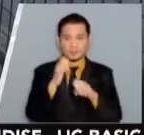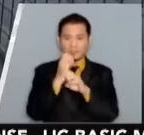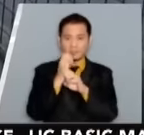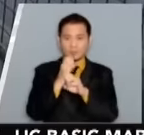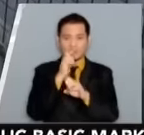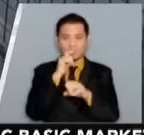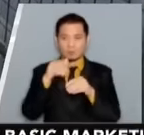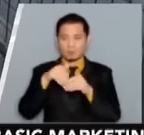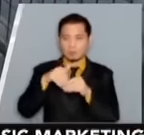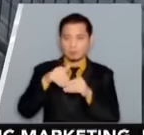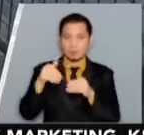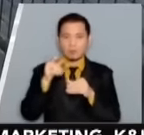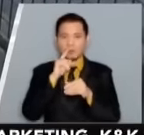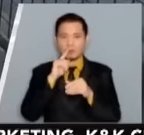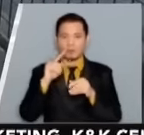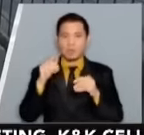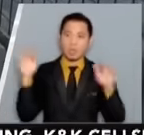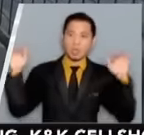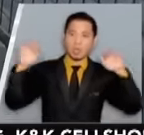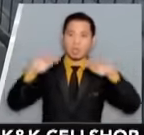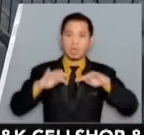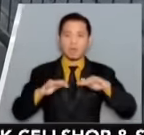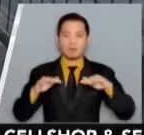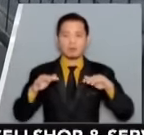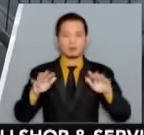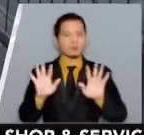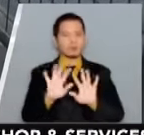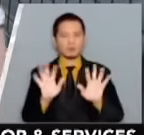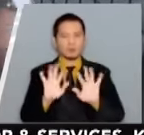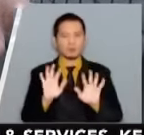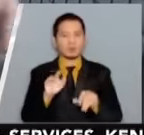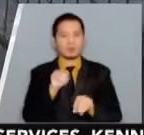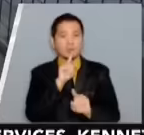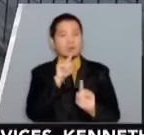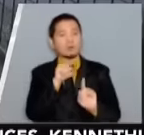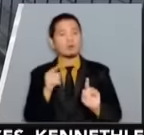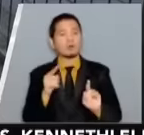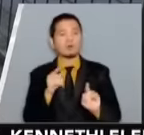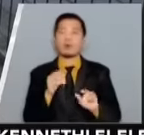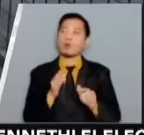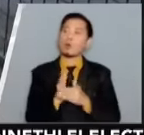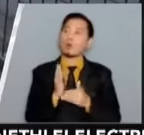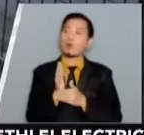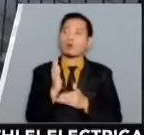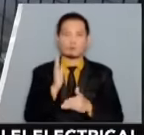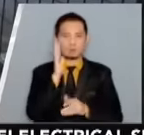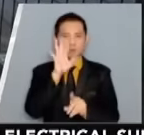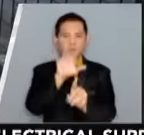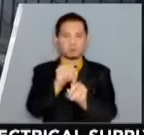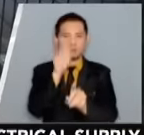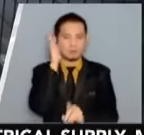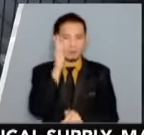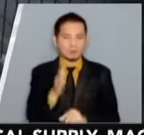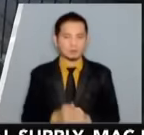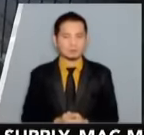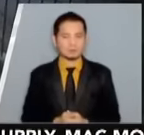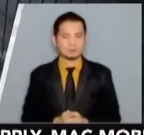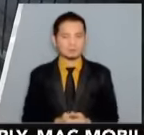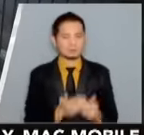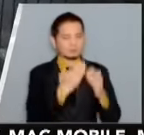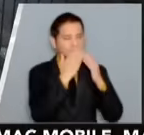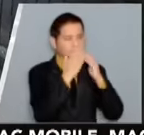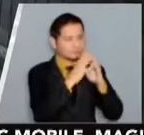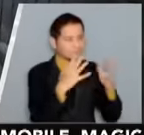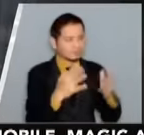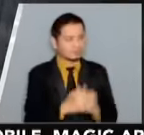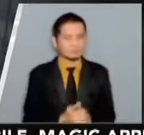magkarirahan. Pag nagkarirahan, sigurado po mahuhuli kayo lahat. Ayan. Okay. Maraming salamat, Sir Charlie. Mga kapuso, yan po muna ang latest